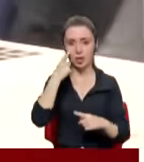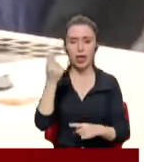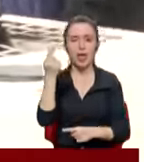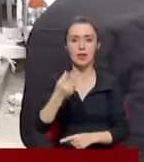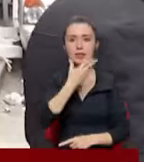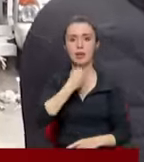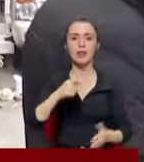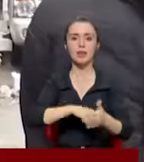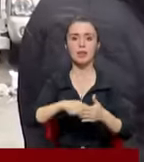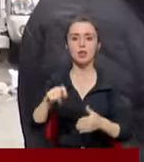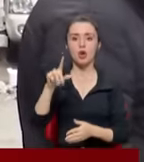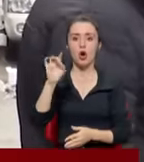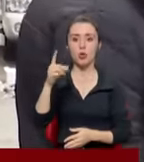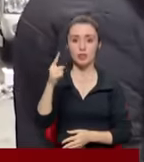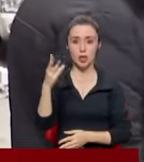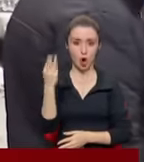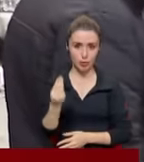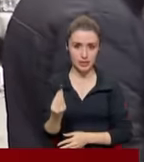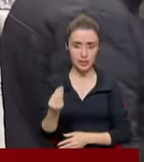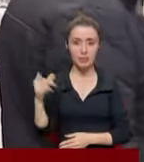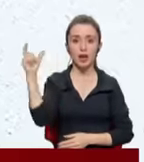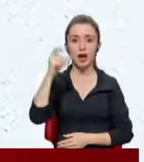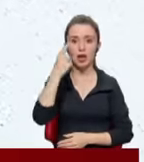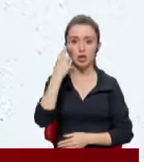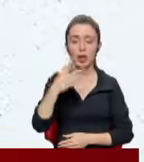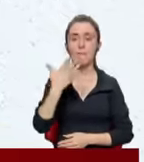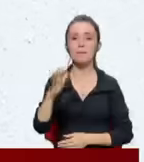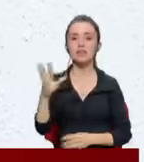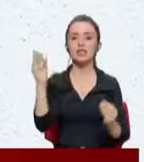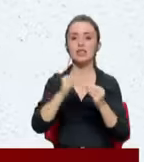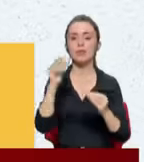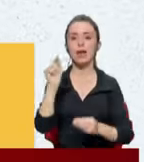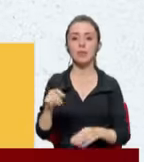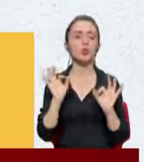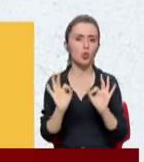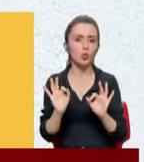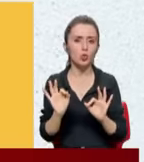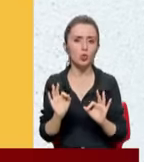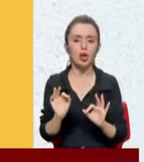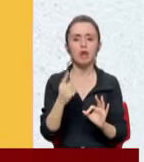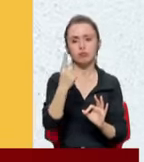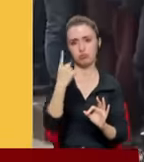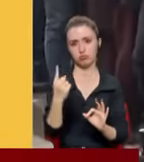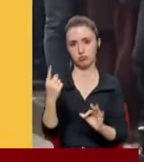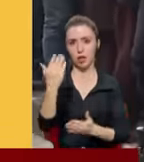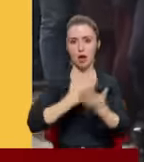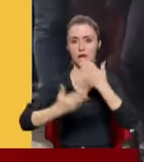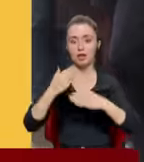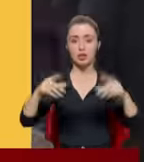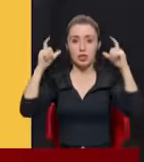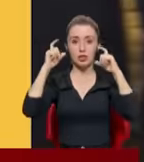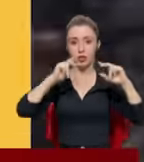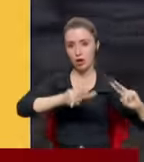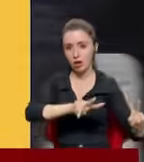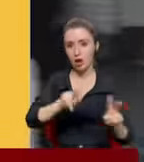düşük emekli maaşının 15.000 L olması aylıklarda 5.000 L zam yapılması mümkün madde madde anlattı SGK'ya